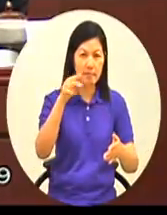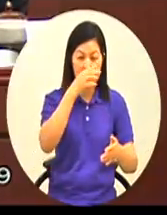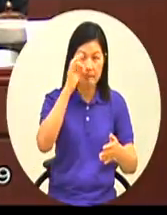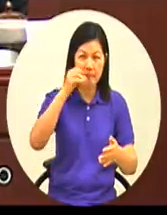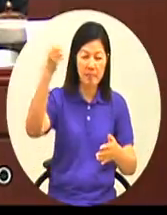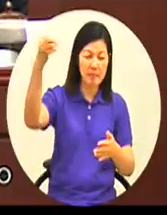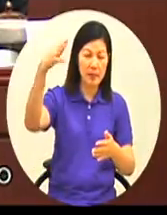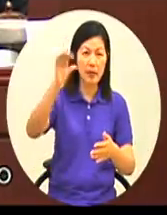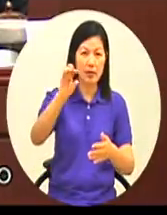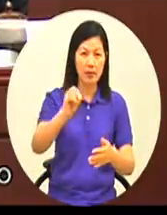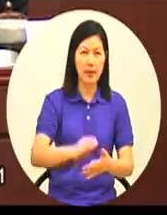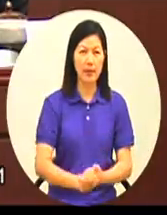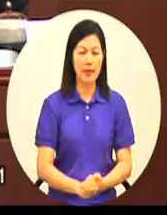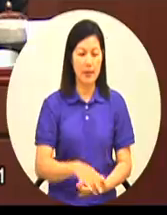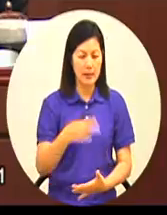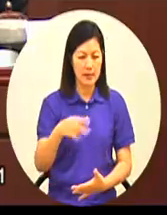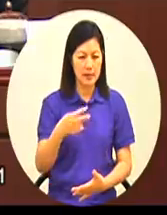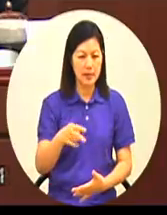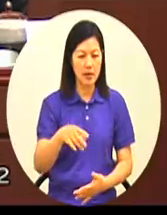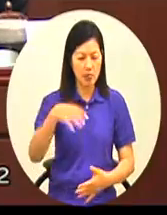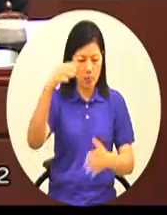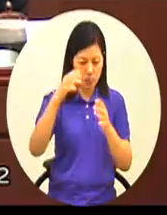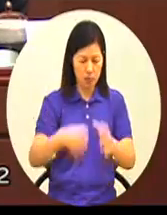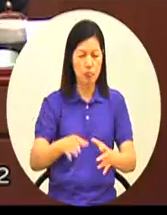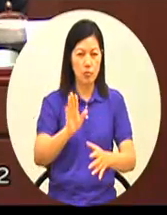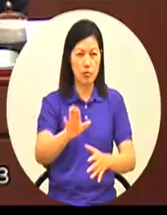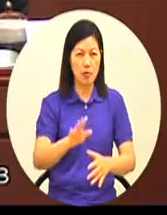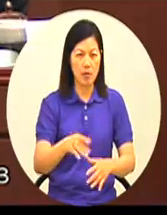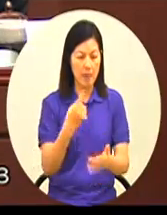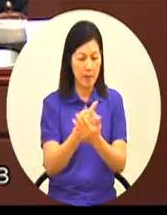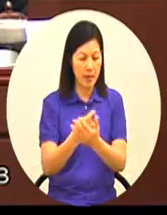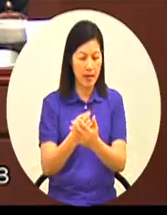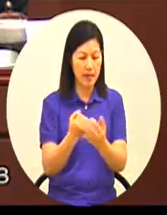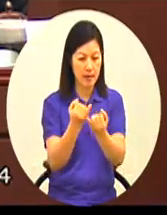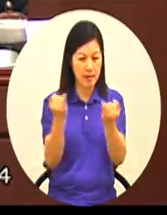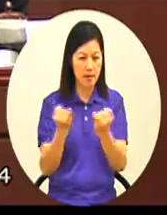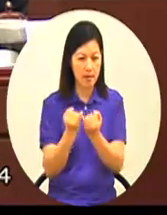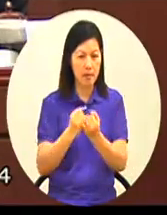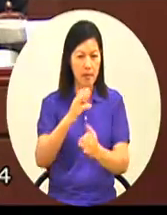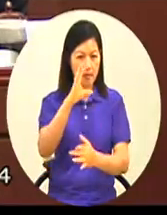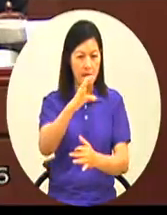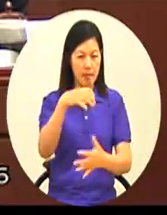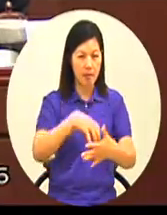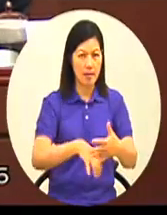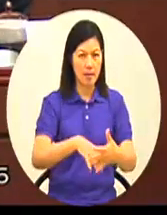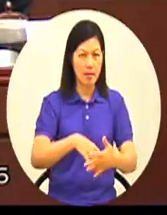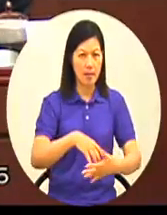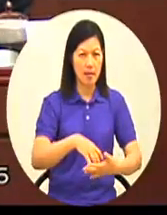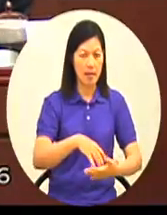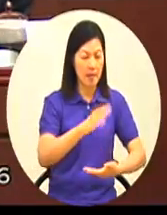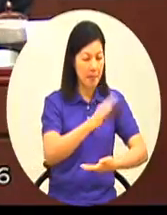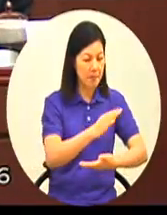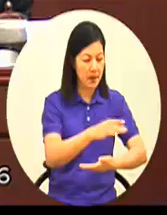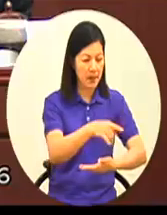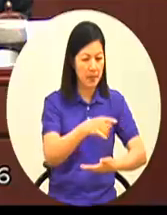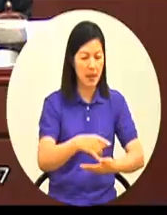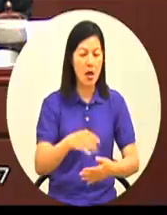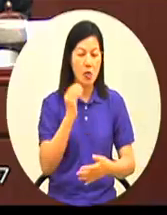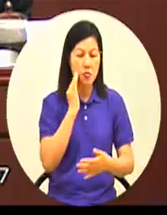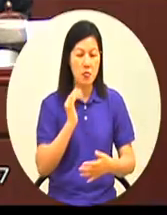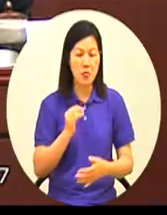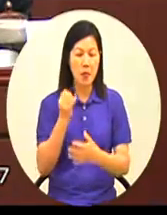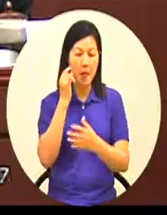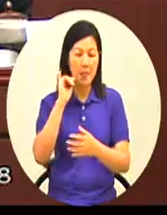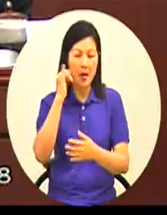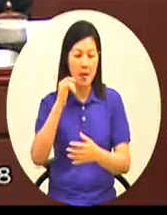光的部分，所以我们连那个都设置了。那我们在每一个女性的厕所里面，我们还有那个 baby seat， 那妈妈在上厕所或是爸爸在